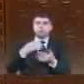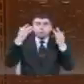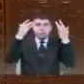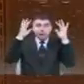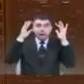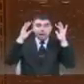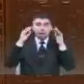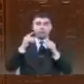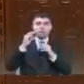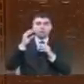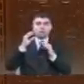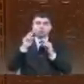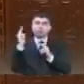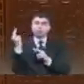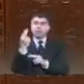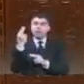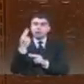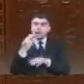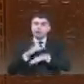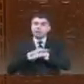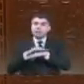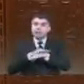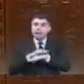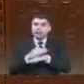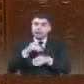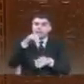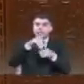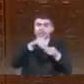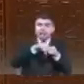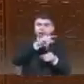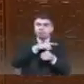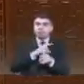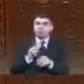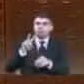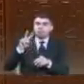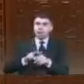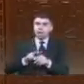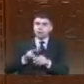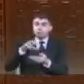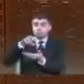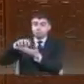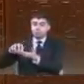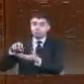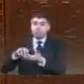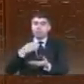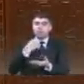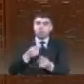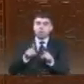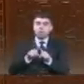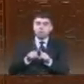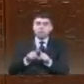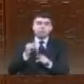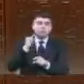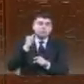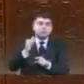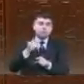جامعيون جمعويون سياسيون فاعلون مؤثرون فهالدول التي تدخل إياكم ثم